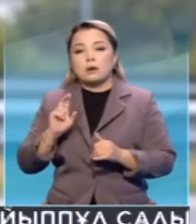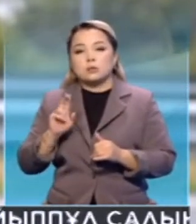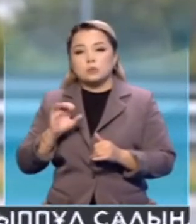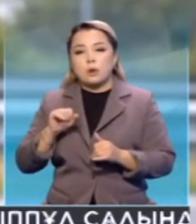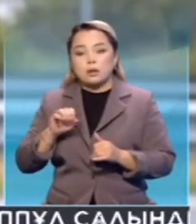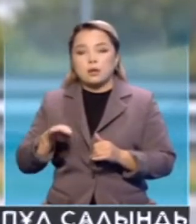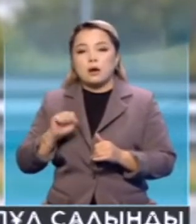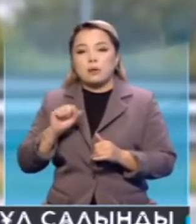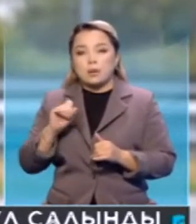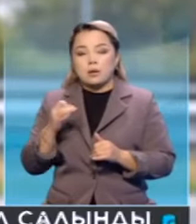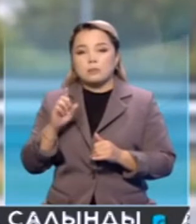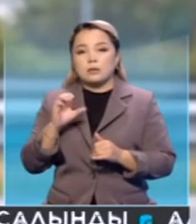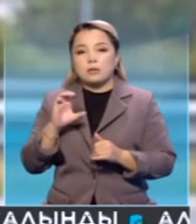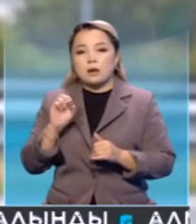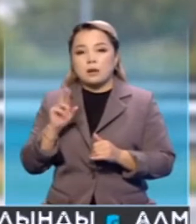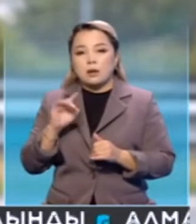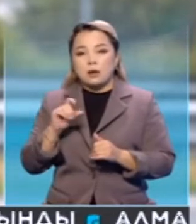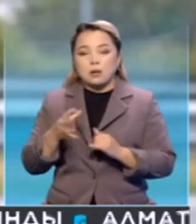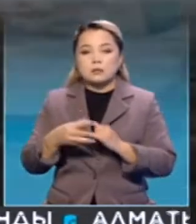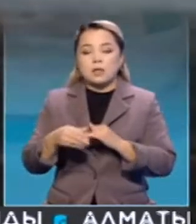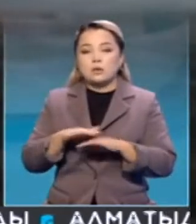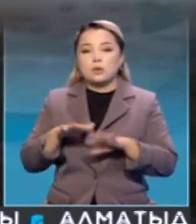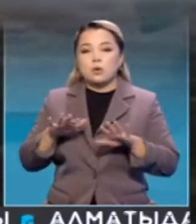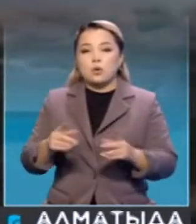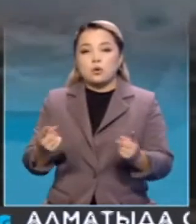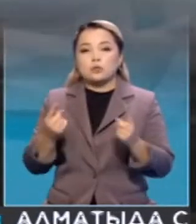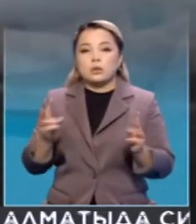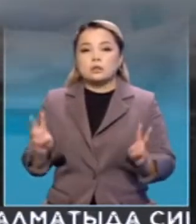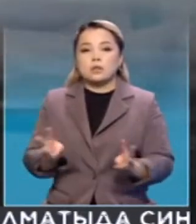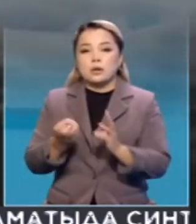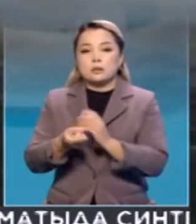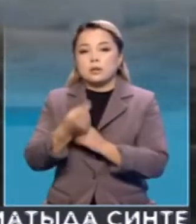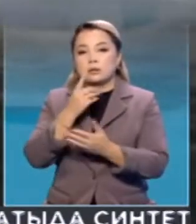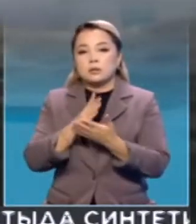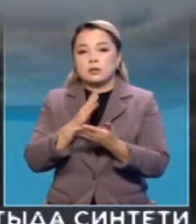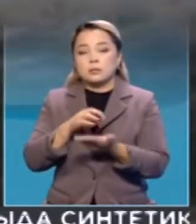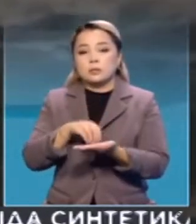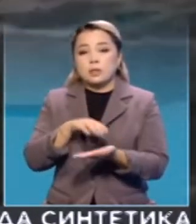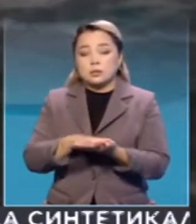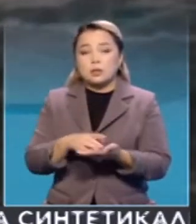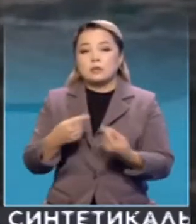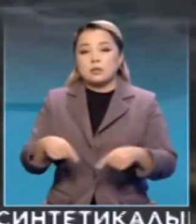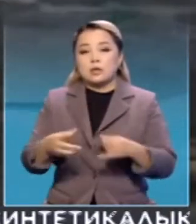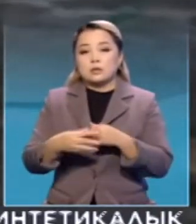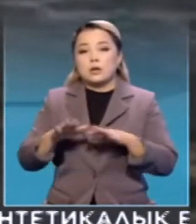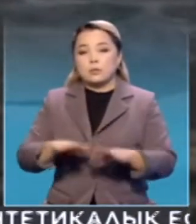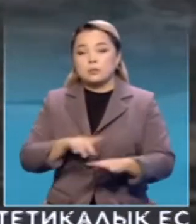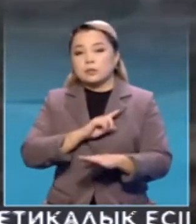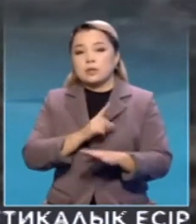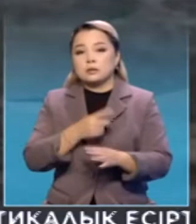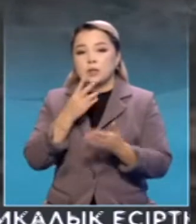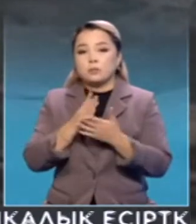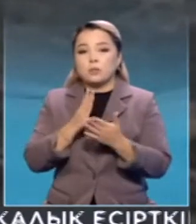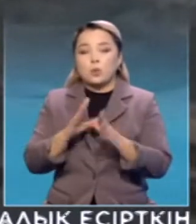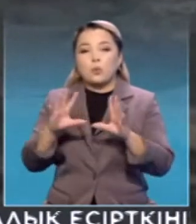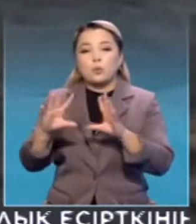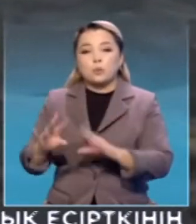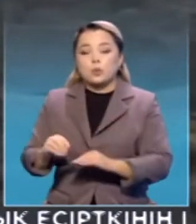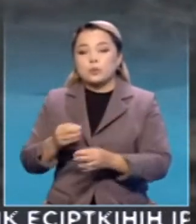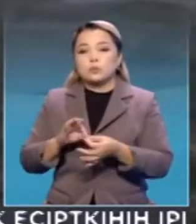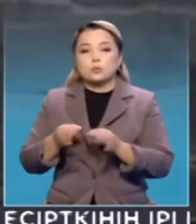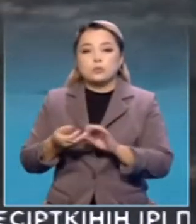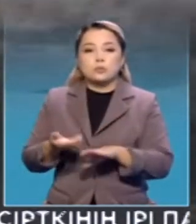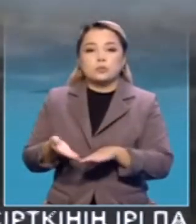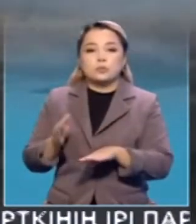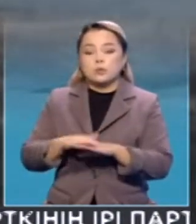және Бесқарағай аудандарында ірі өрт ошақтары тіркелген. Кейбір жерлердің таулы қаратты болуына орай оны сөндіру қиындық туғызып